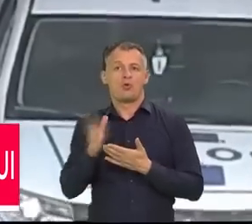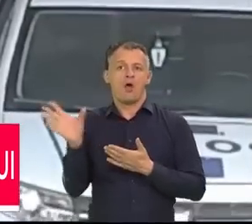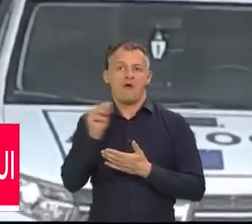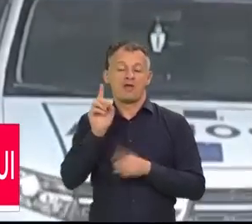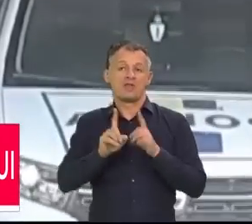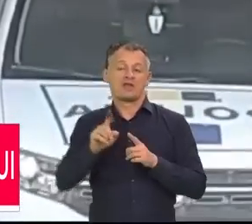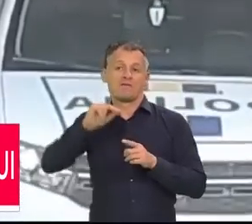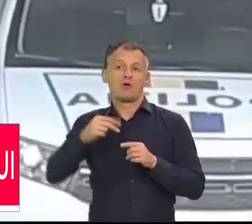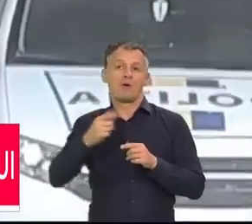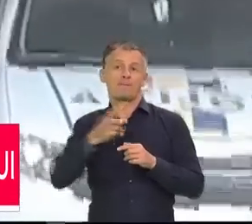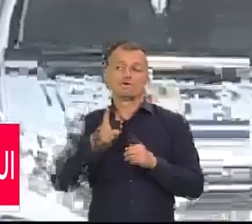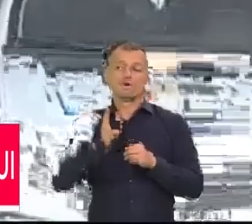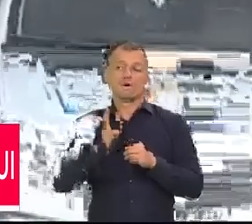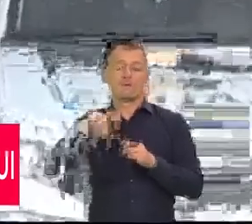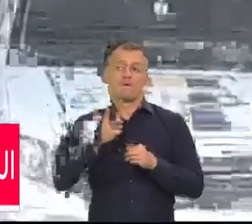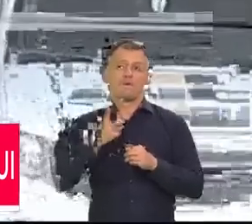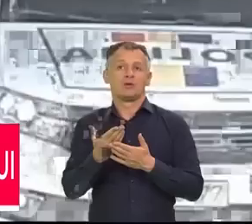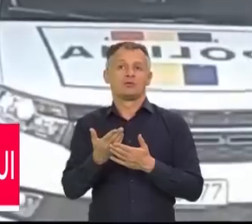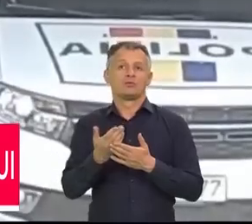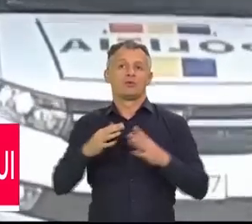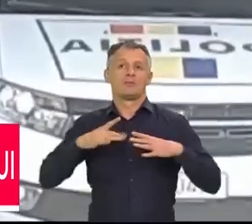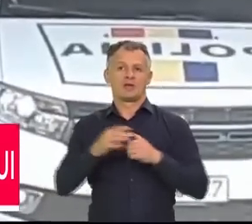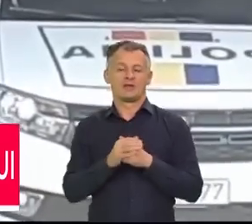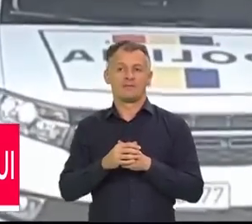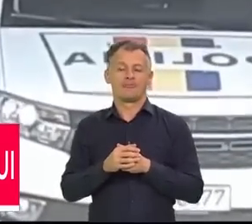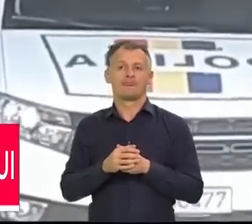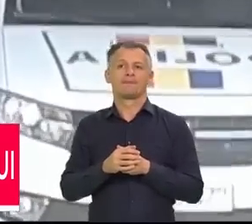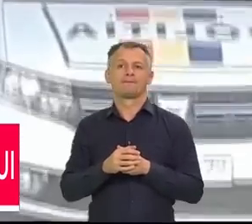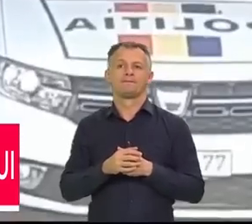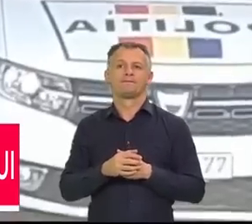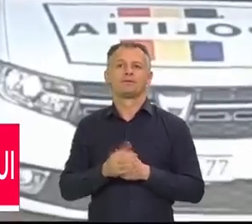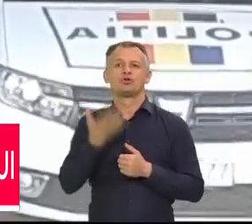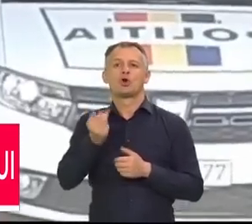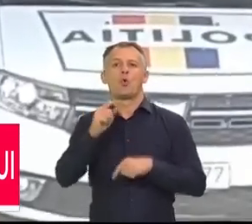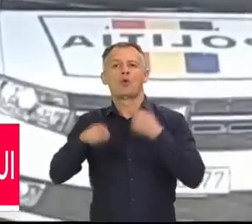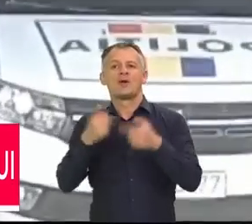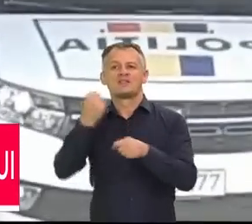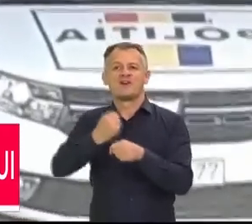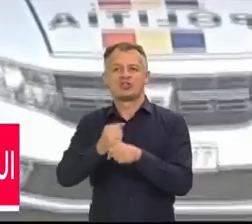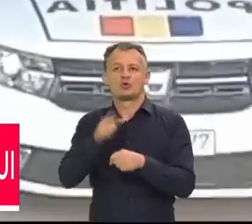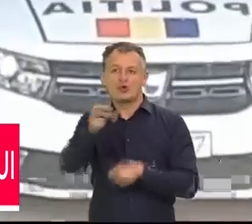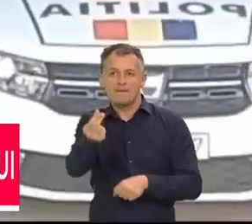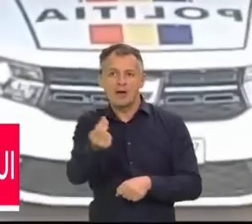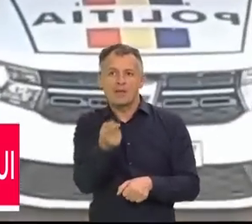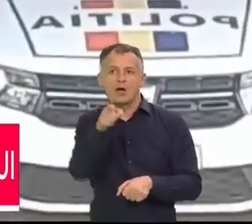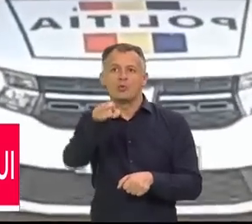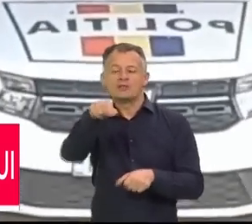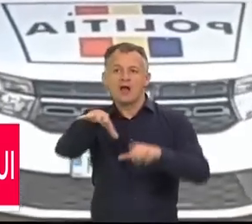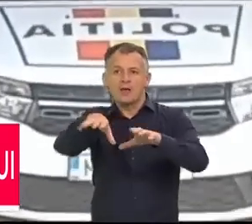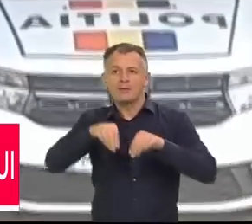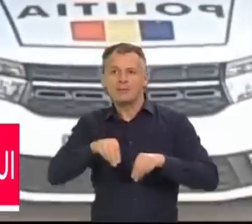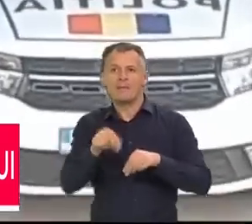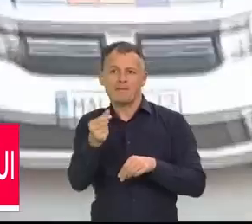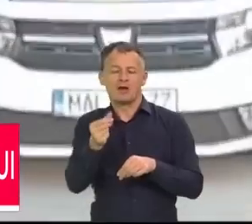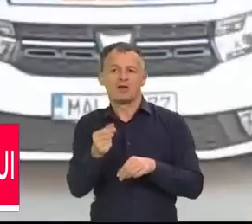Domnul Buzatu, a fost trădat de propriul prieten? Dreptul de judecată? Ce urmă să faceți cu acei bani pe care i-ați